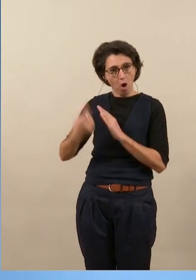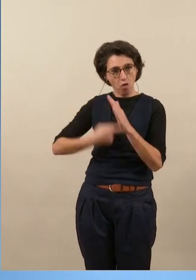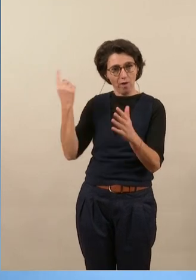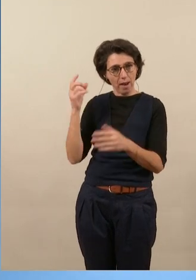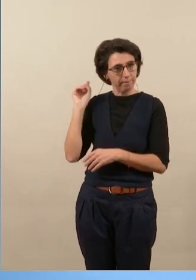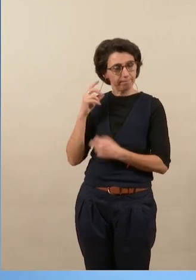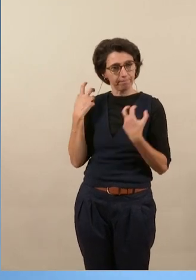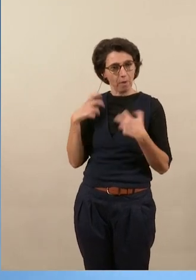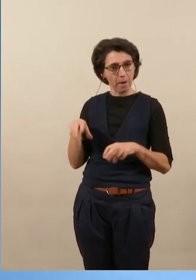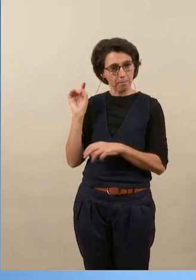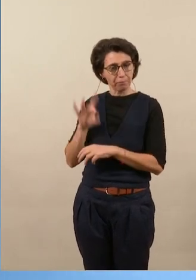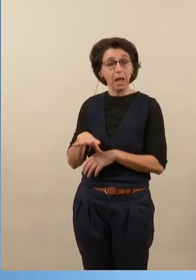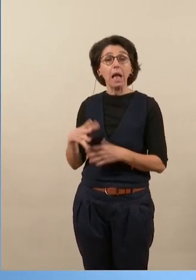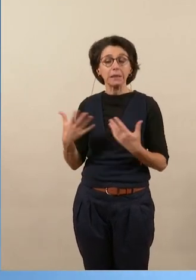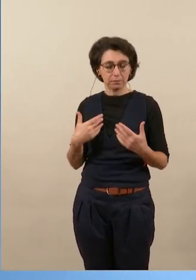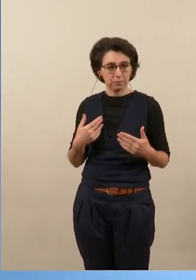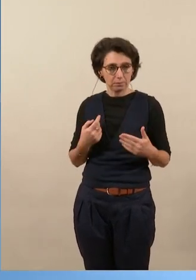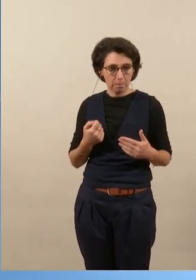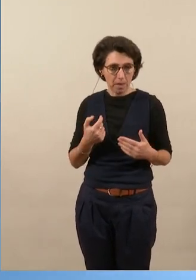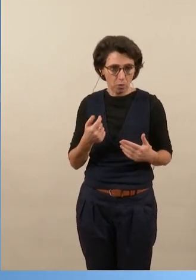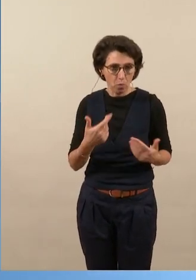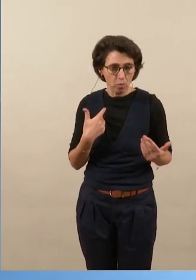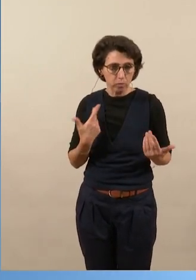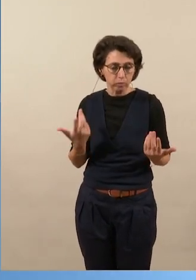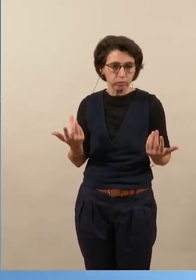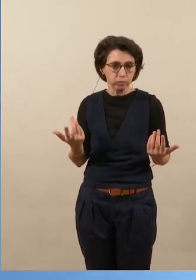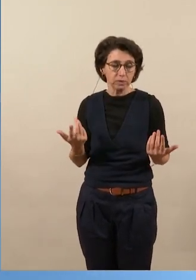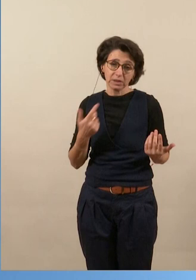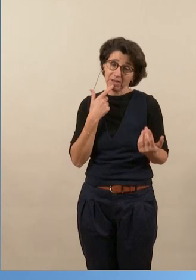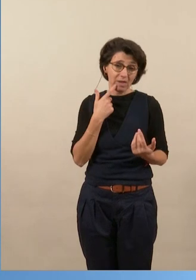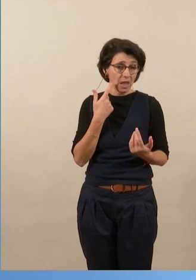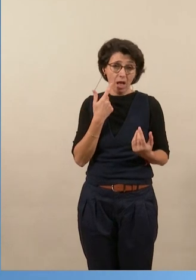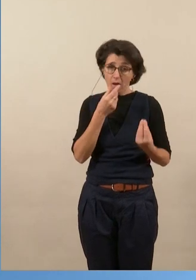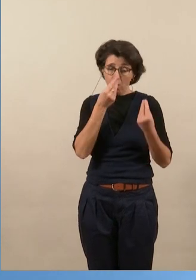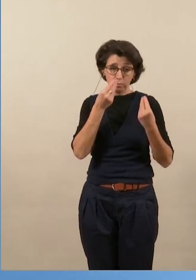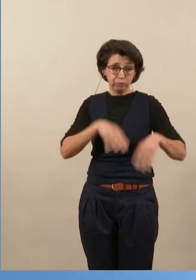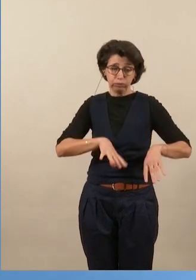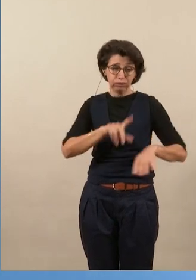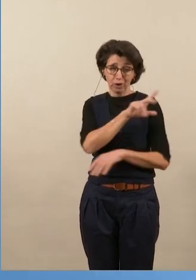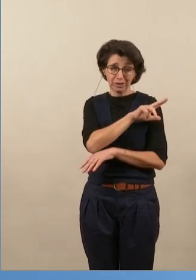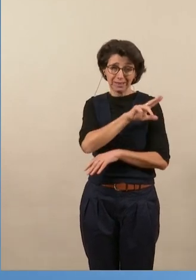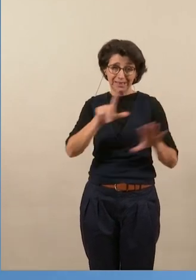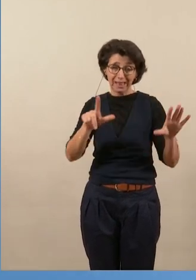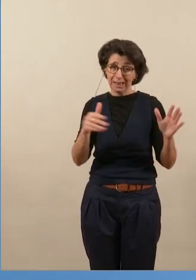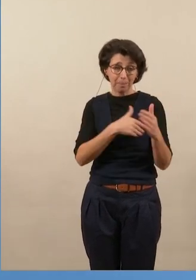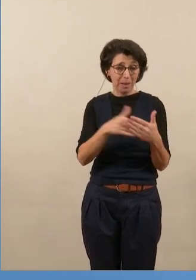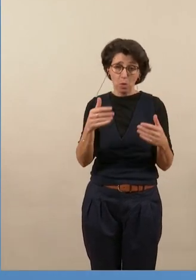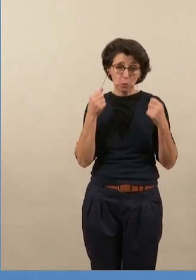rapidement fixés car pour le coup l'abandon des 37 millions sera définitif du moins en